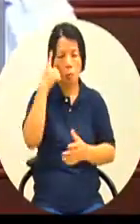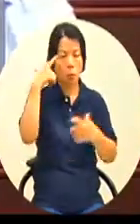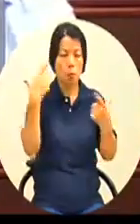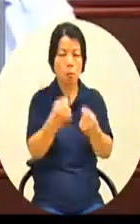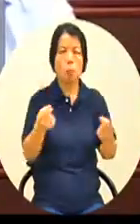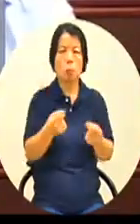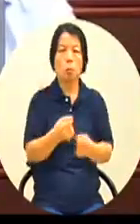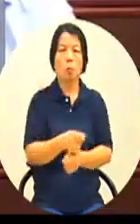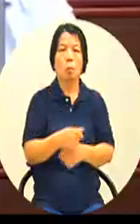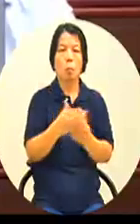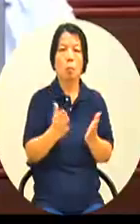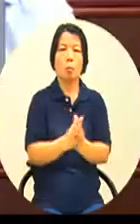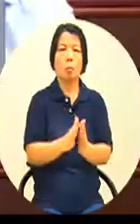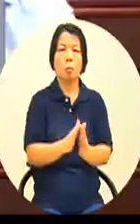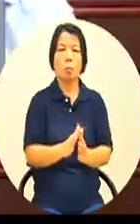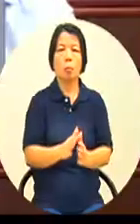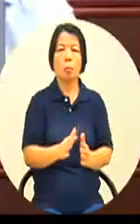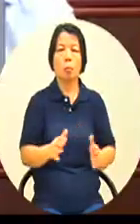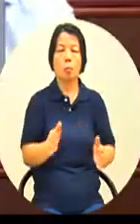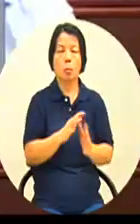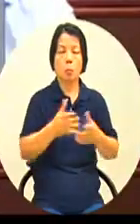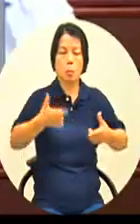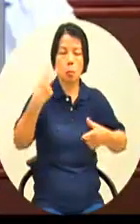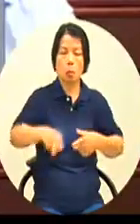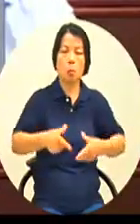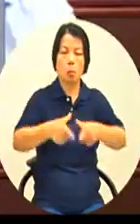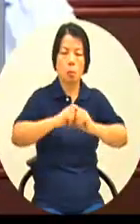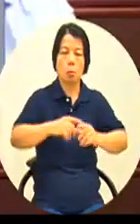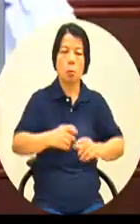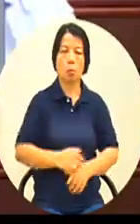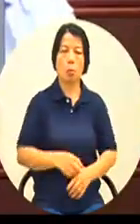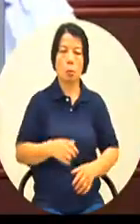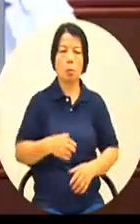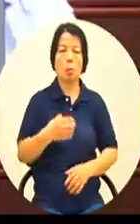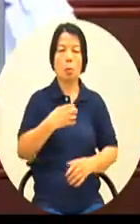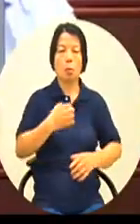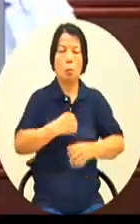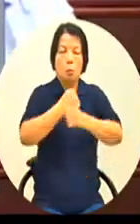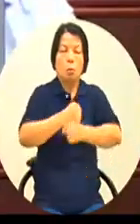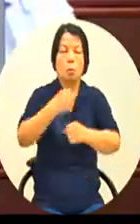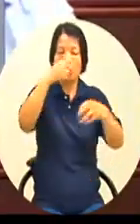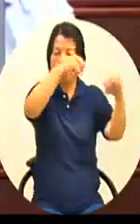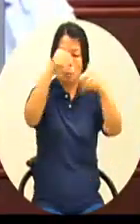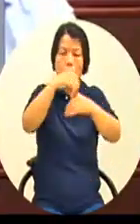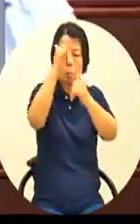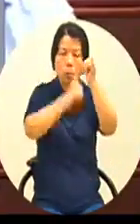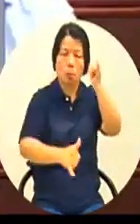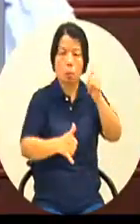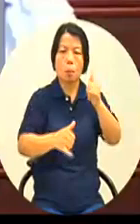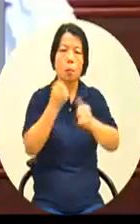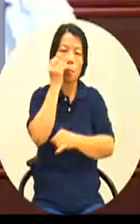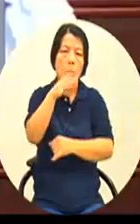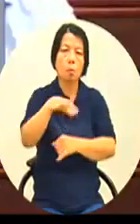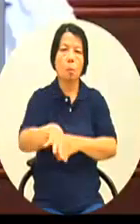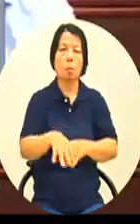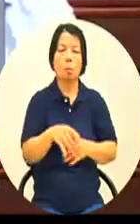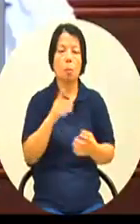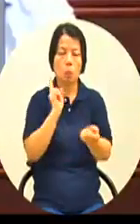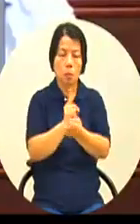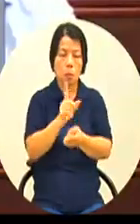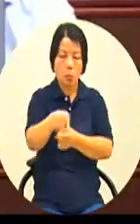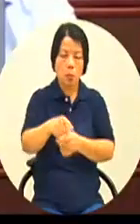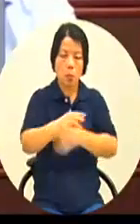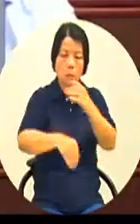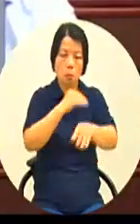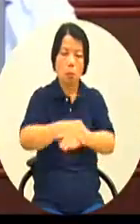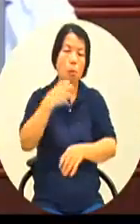共同刷亮我们来重返这个哈马星璀璨的这一个光荣哈。那希望透过这样的一个成果，能够